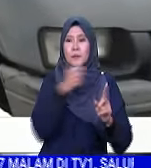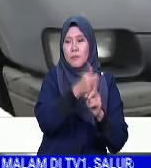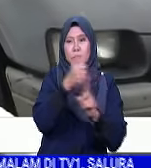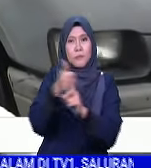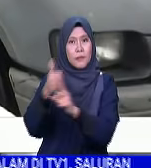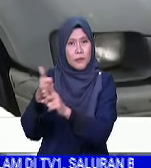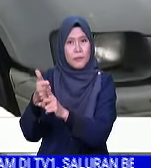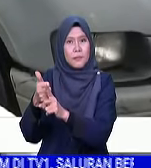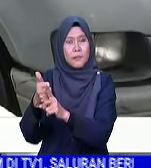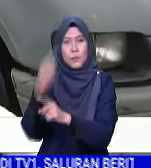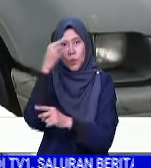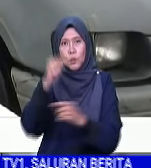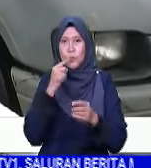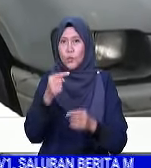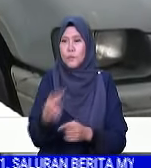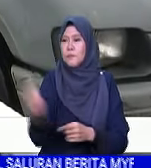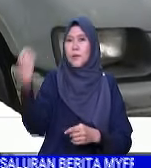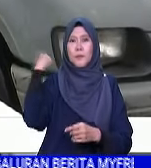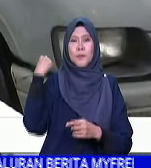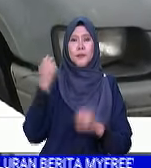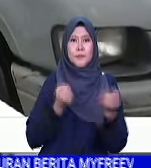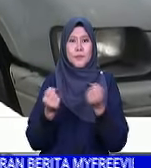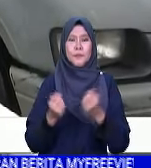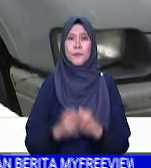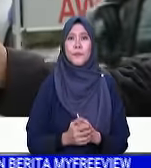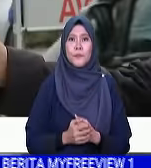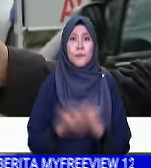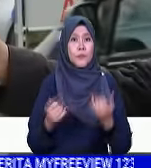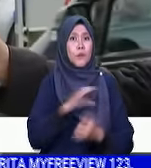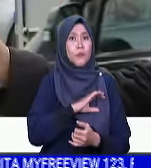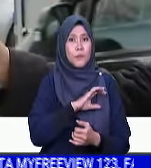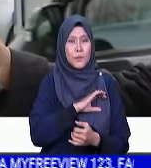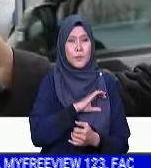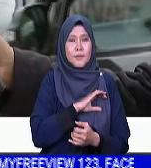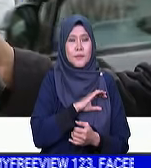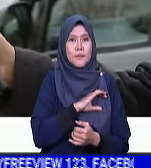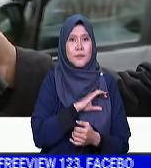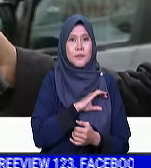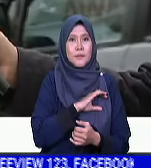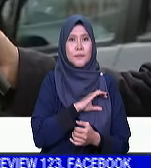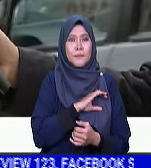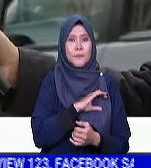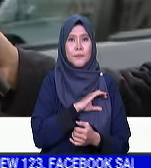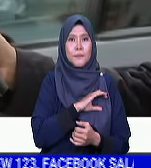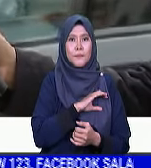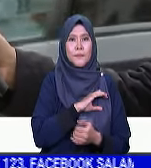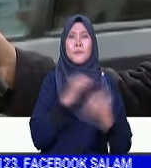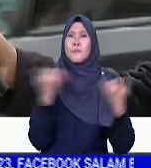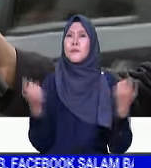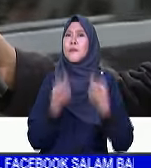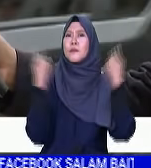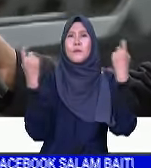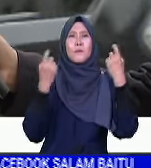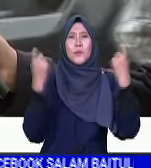mengarahkan mereka untuk berpatah balik. Selain daripada itu, pihak polis juga dalam masa menyambut